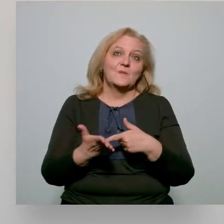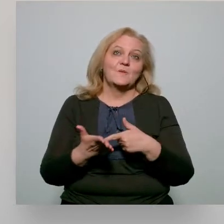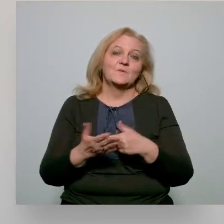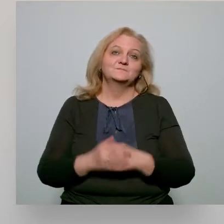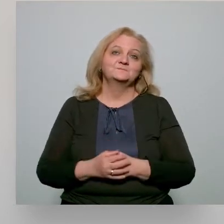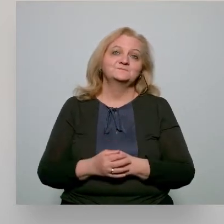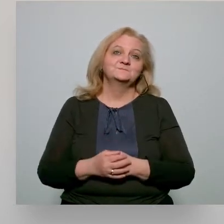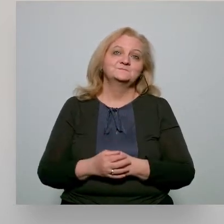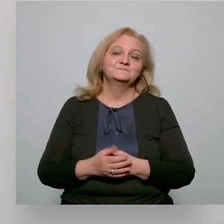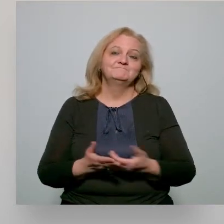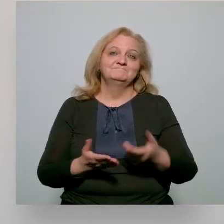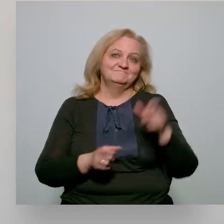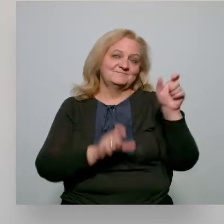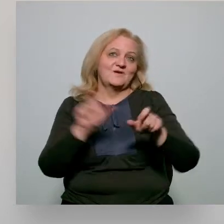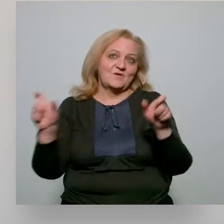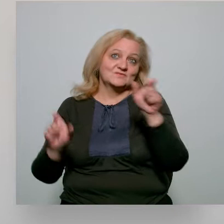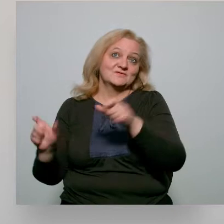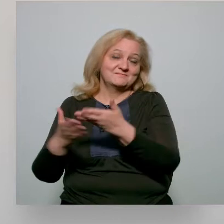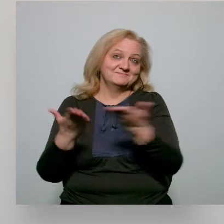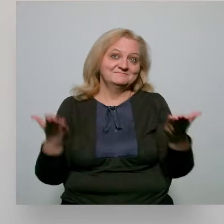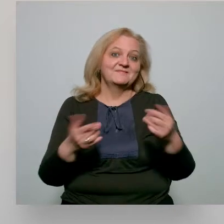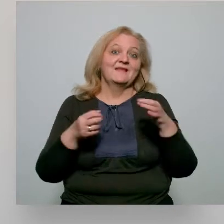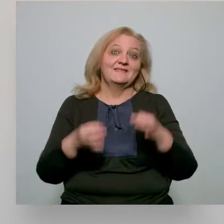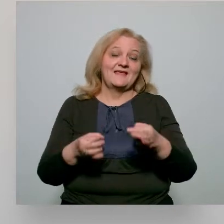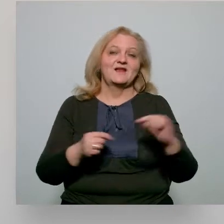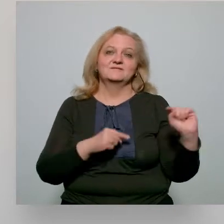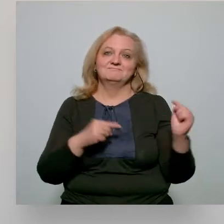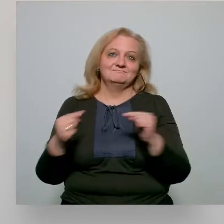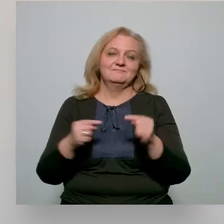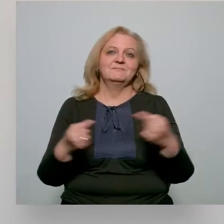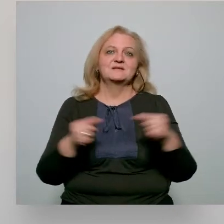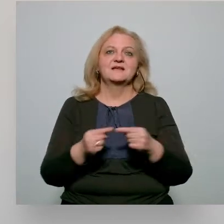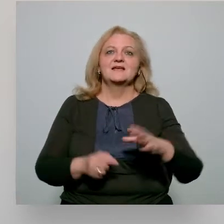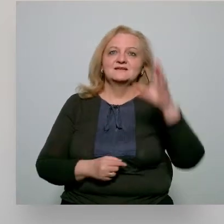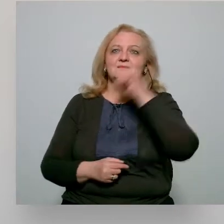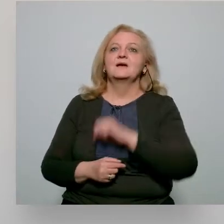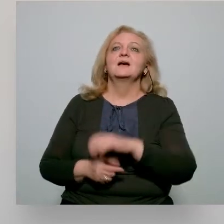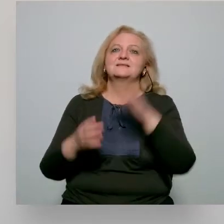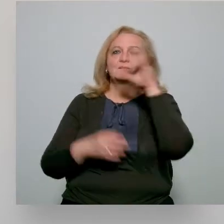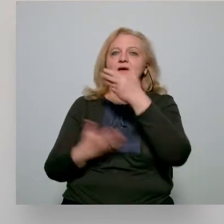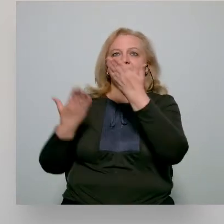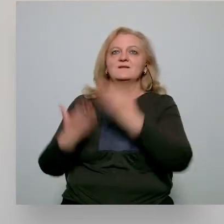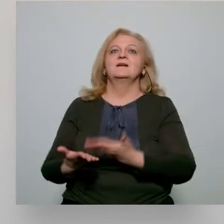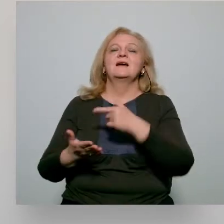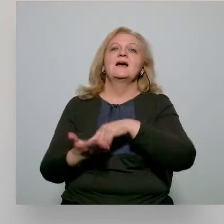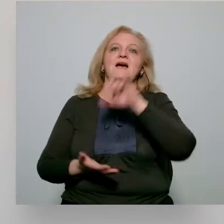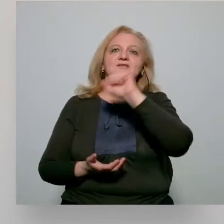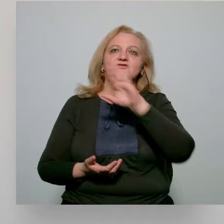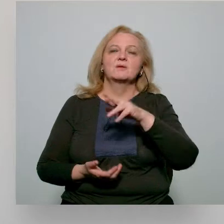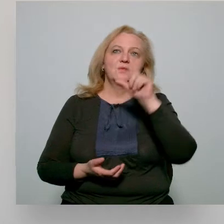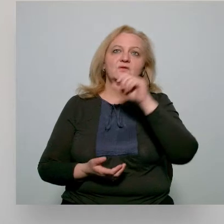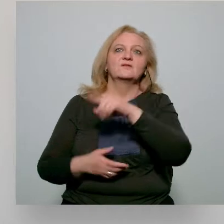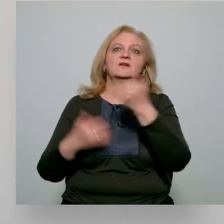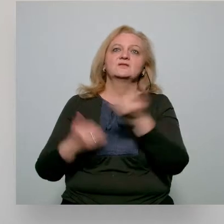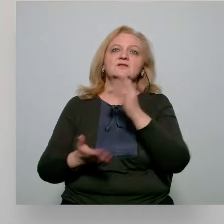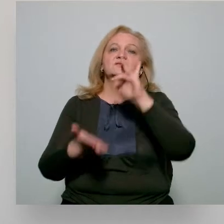układ jest do naszej rozmowy doskonały. Aha, zapomniałem właśnie, pan Andrzej Portnow to jest Dnipro, czyli